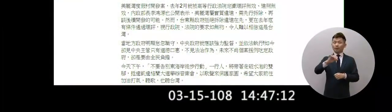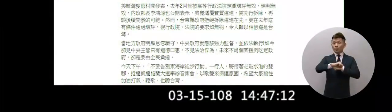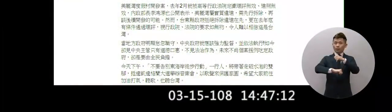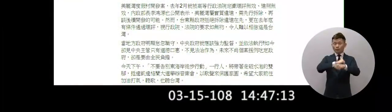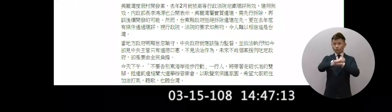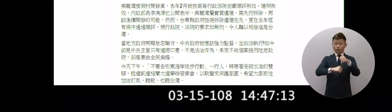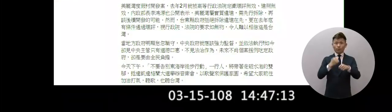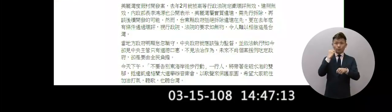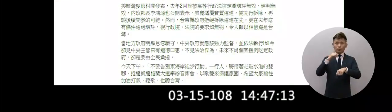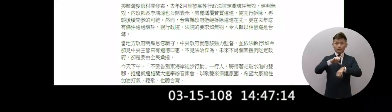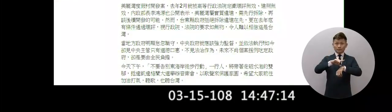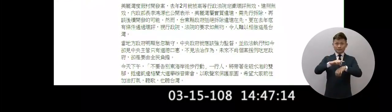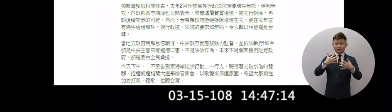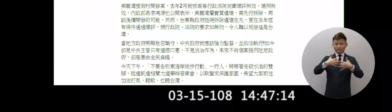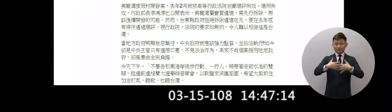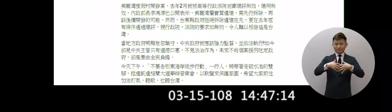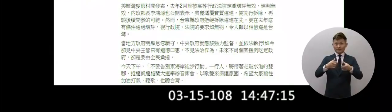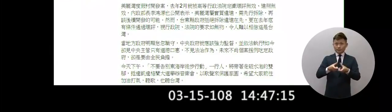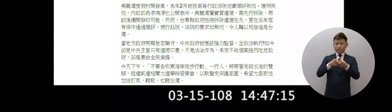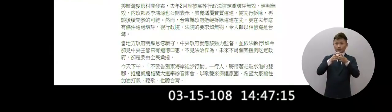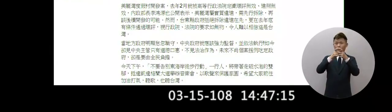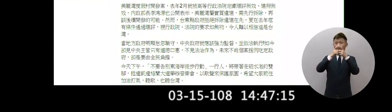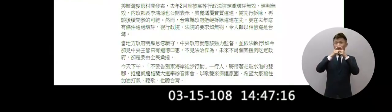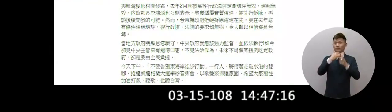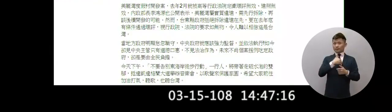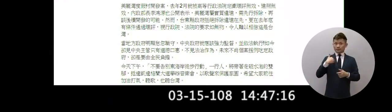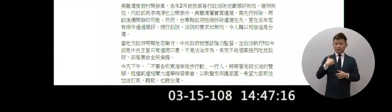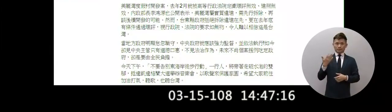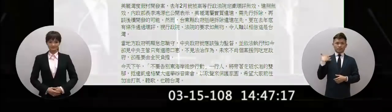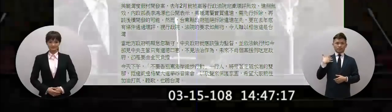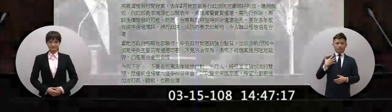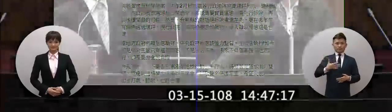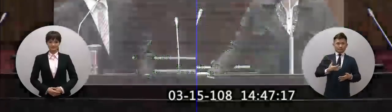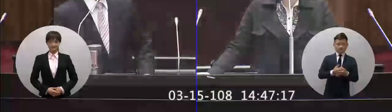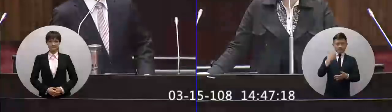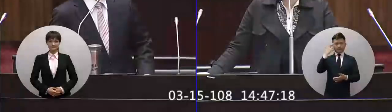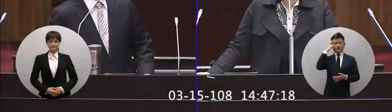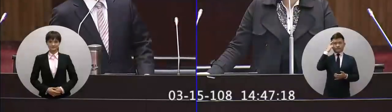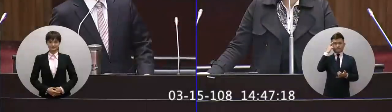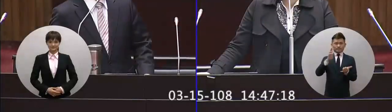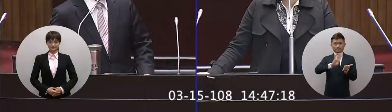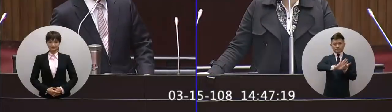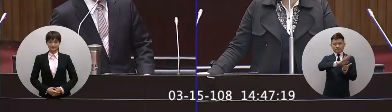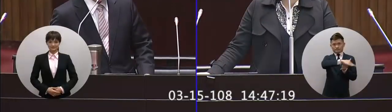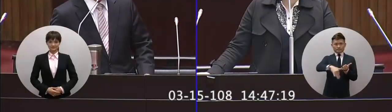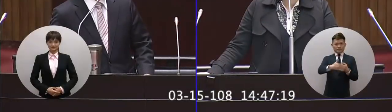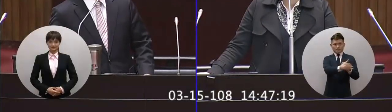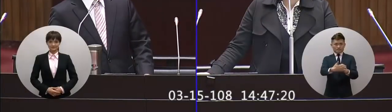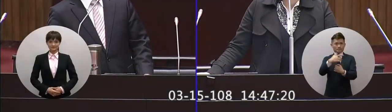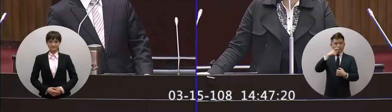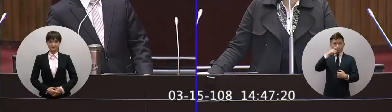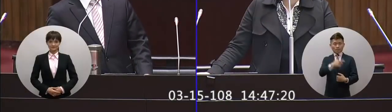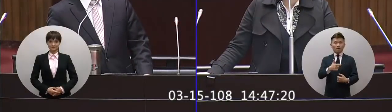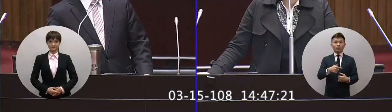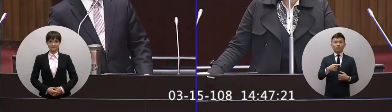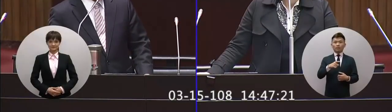时光机真的能够存在哦，请把那个时候坚持捍卫东海岸的苏主席带到此时此